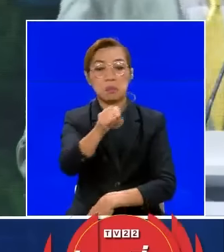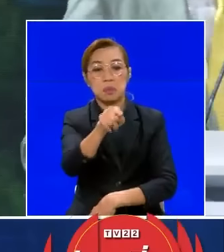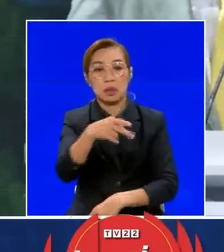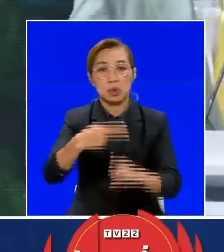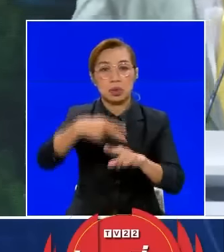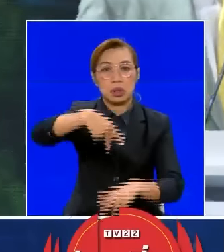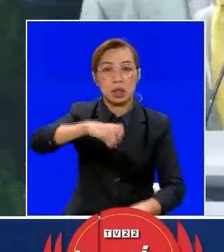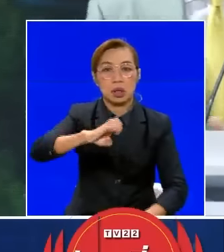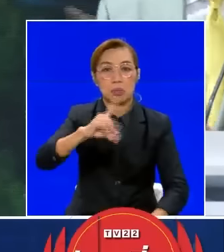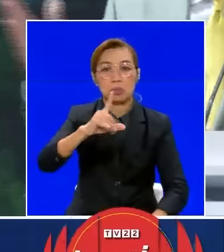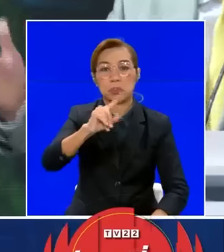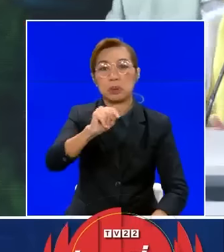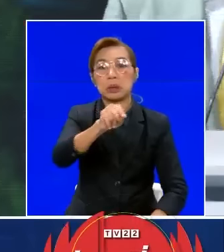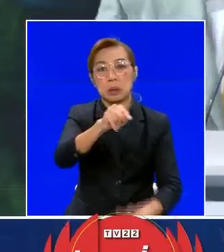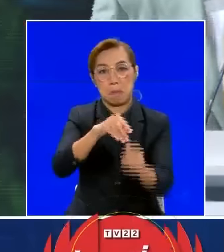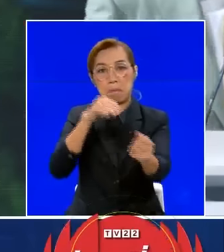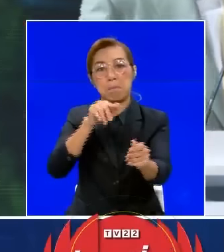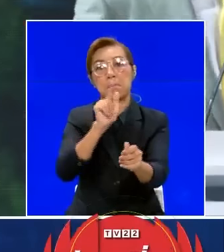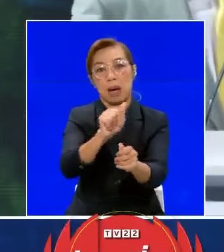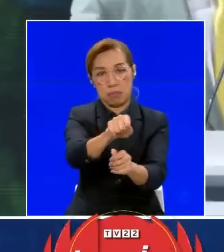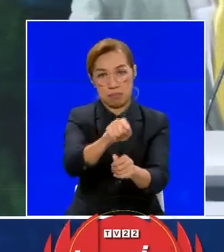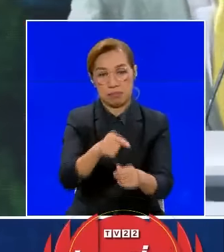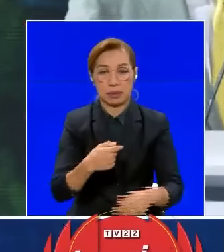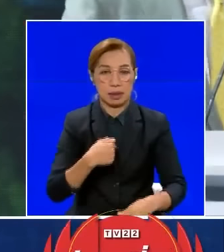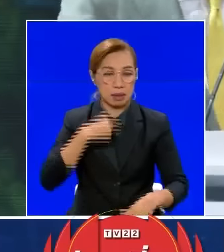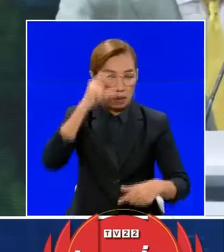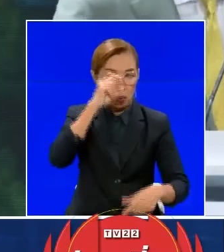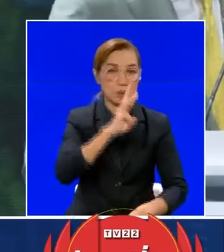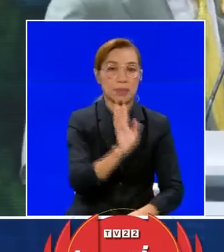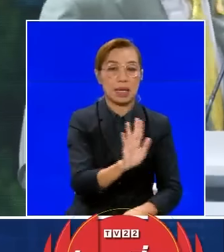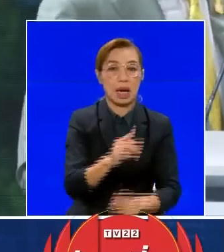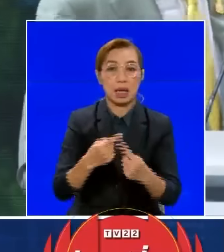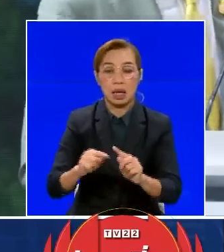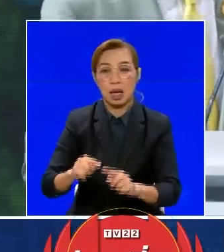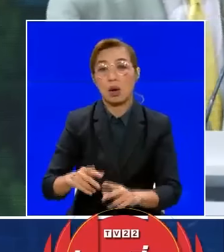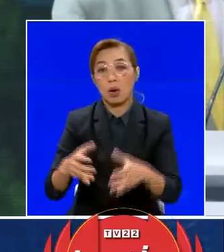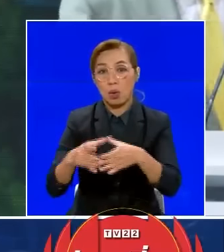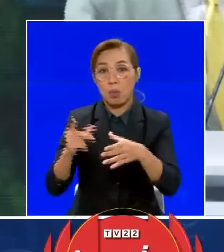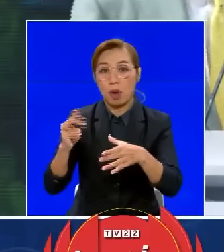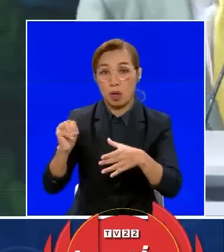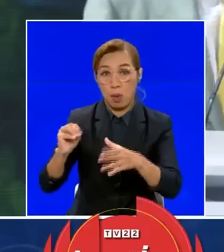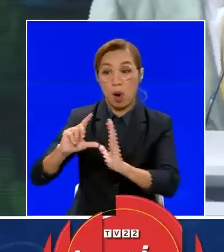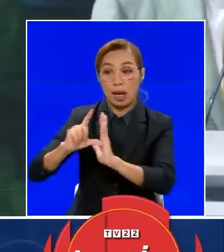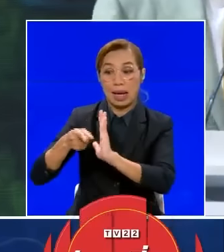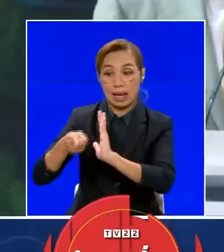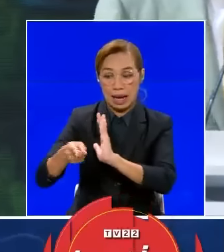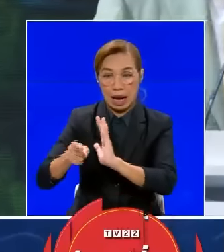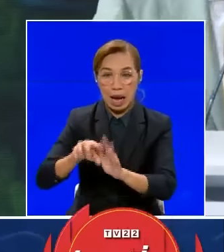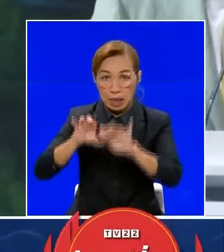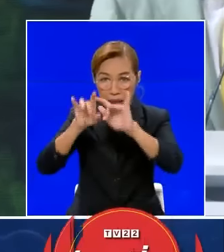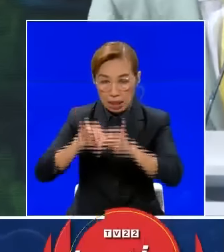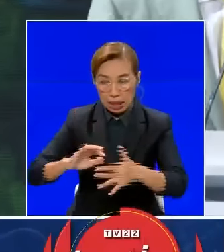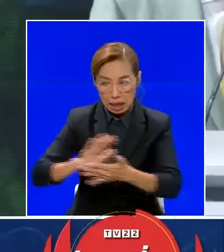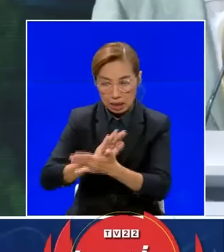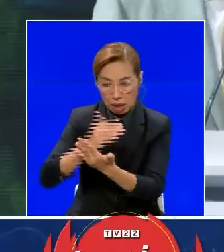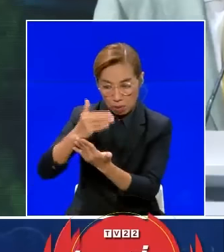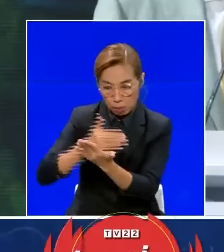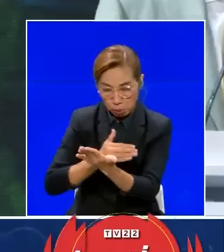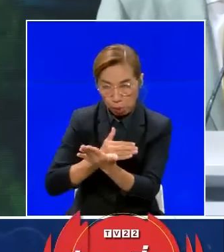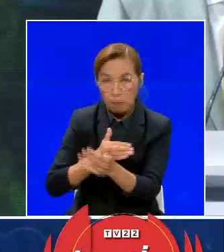าที่เป็นหัวขบวนค่ะแล้วตอนนี้เองทางสำนักเลขาครม.ก็มีการเตรียมเอกสารทำคำชี้แจงล่วงหน้าไปไกล